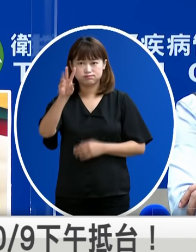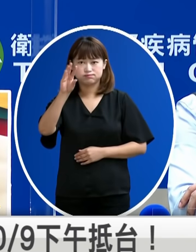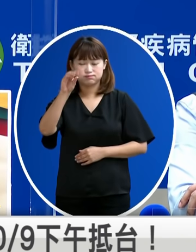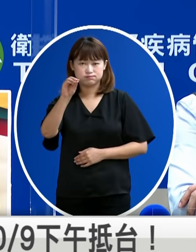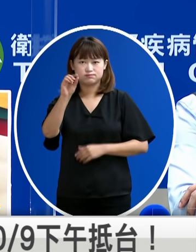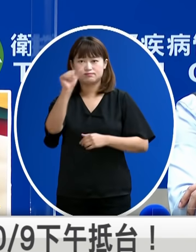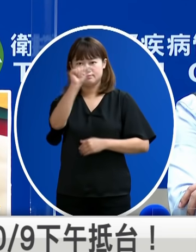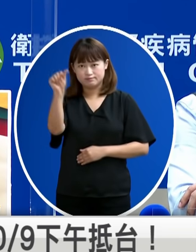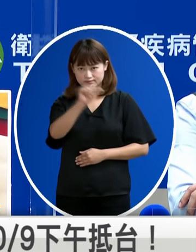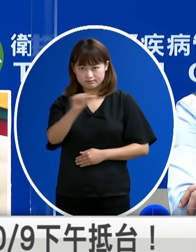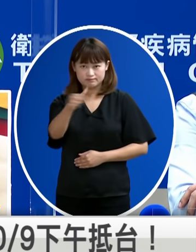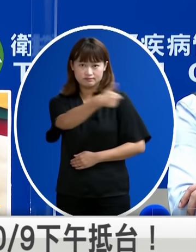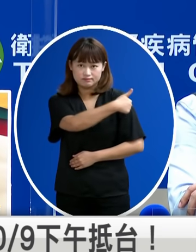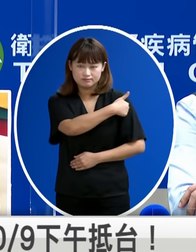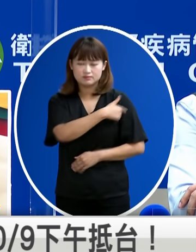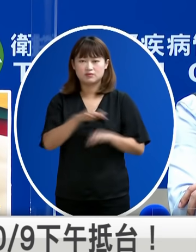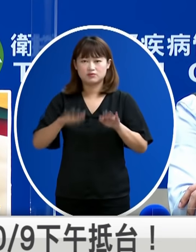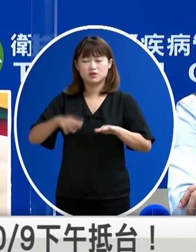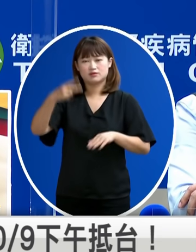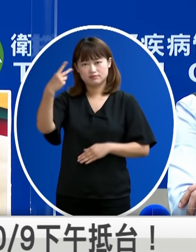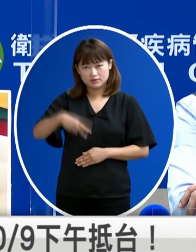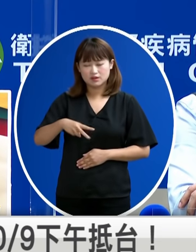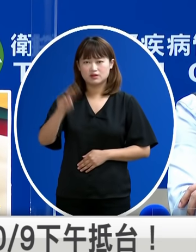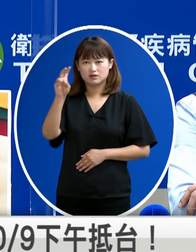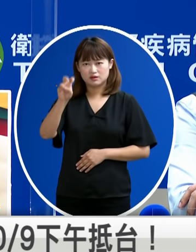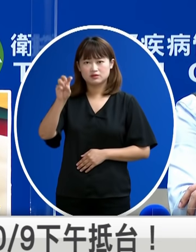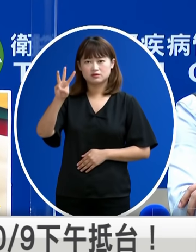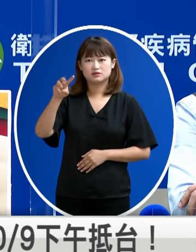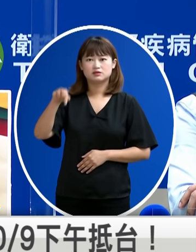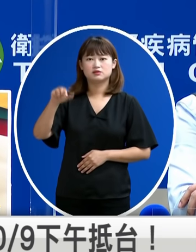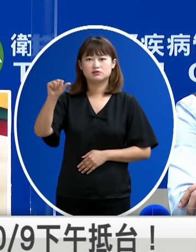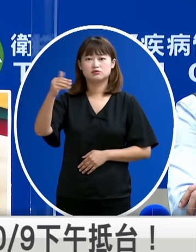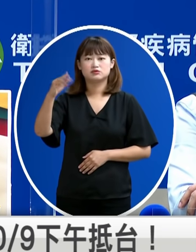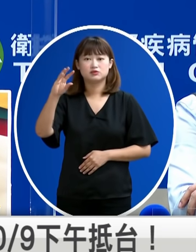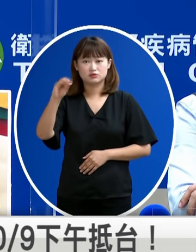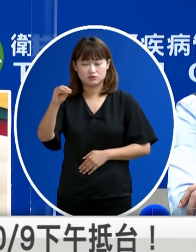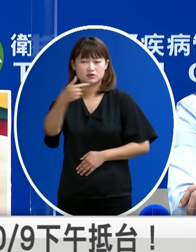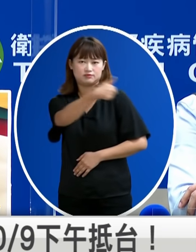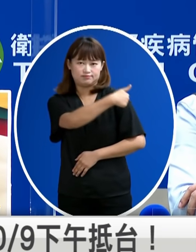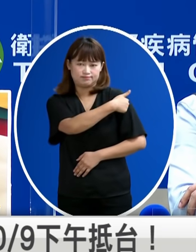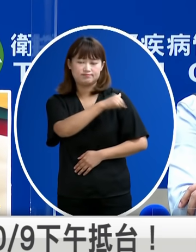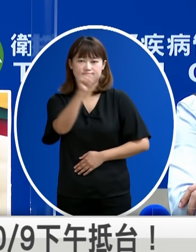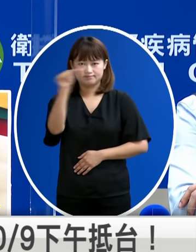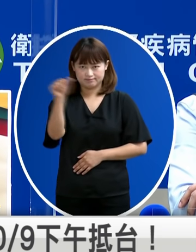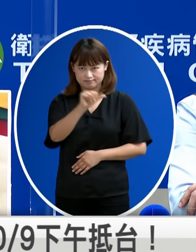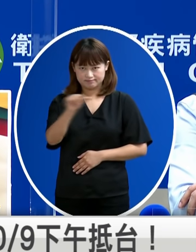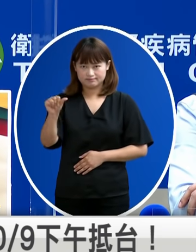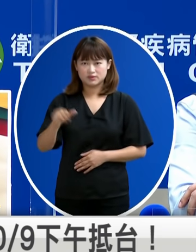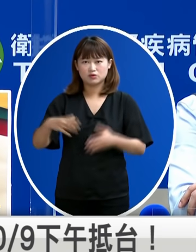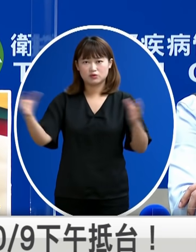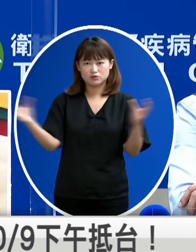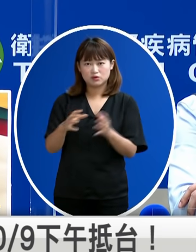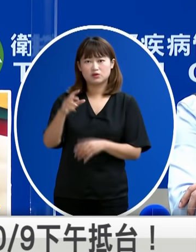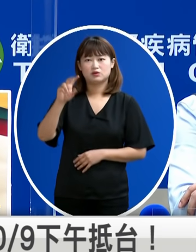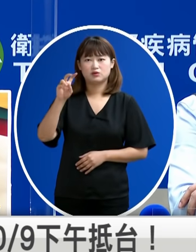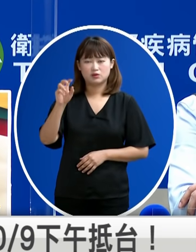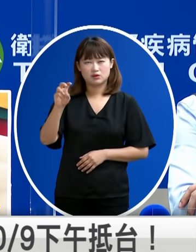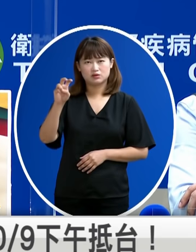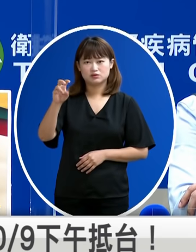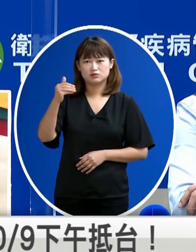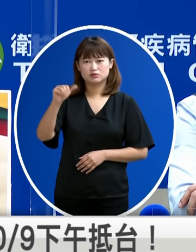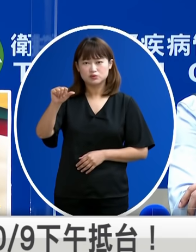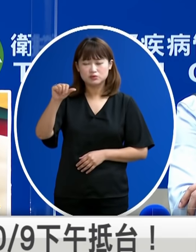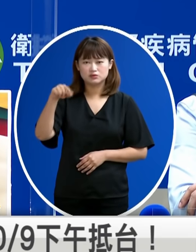好，那这次再捐赠我们23.59万剂， 总共是